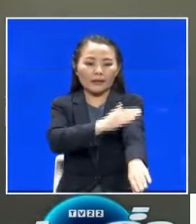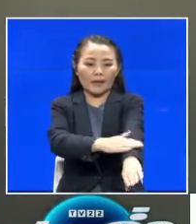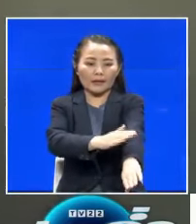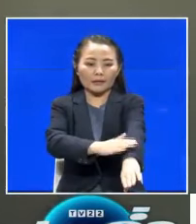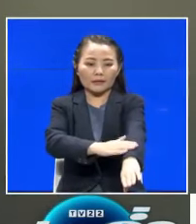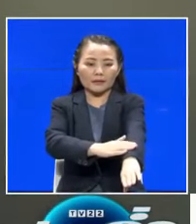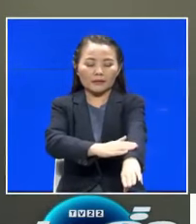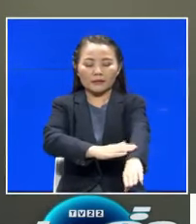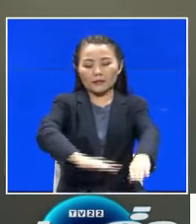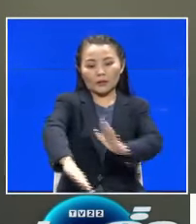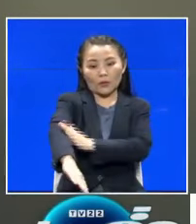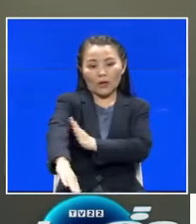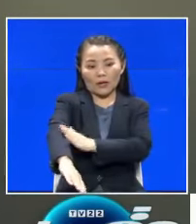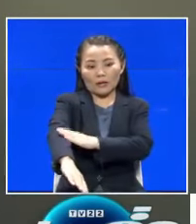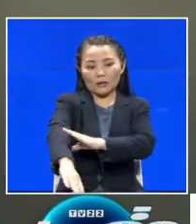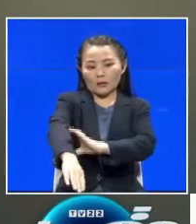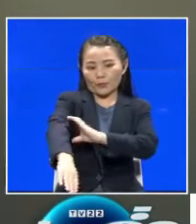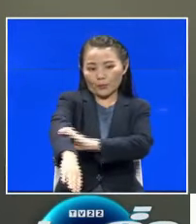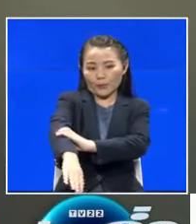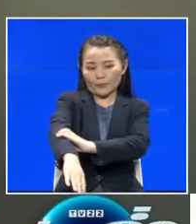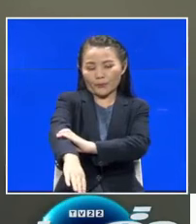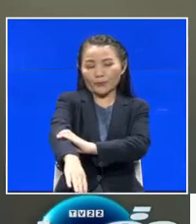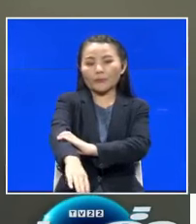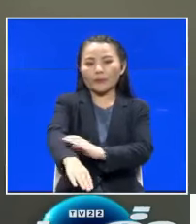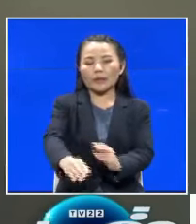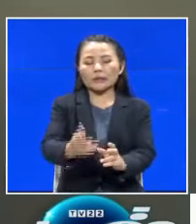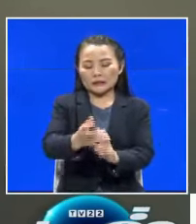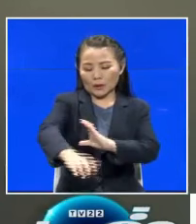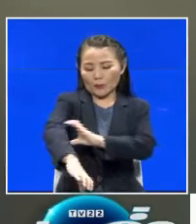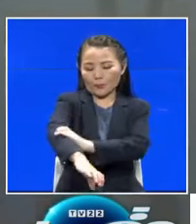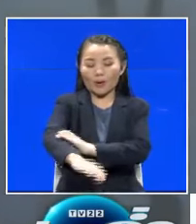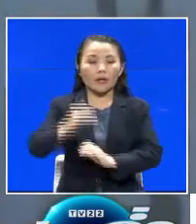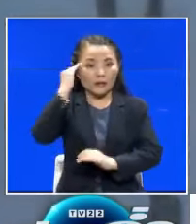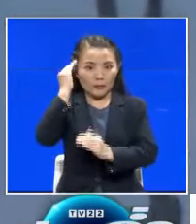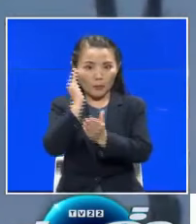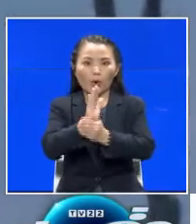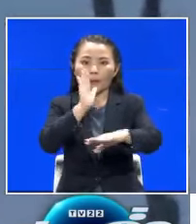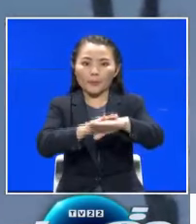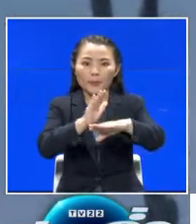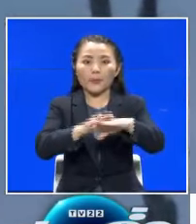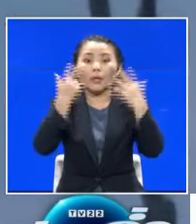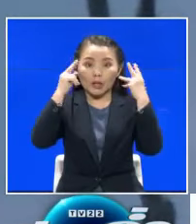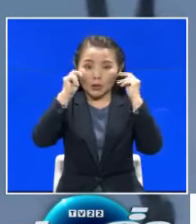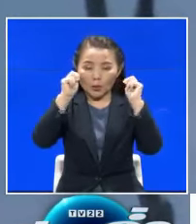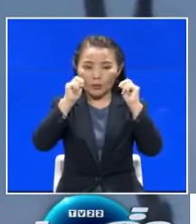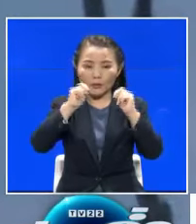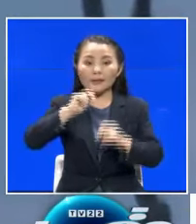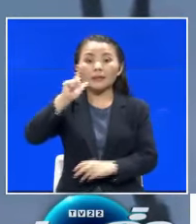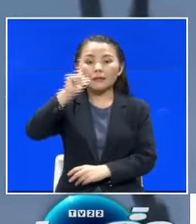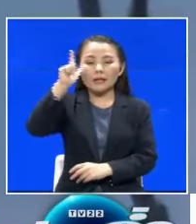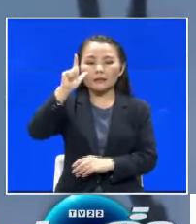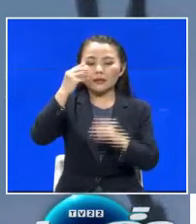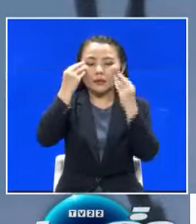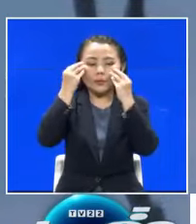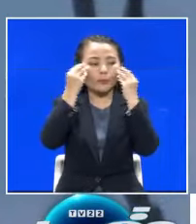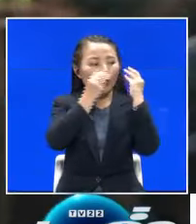คุณผู้ชมจะมีเฟือกที่แขนด้วยจังหวะนี้ค่ะนักข่าวตะโกนเรียกท่านนายกท่านนายกคุณทักษิณเนี่ยมองต